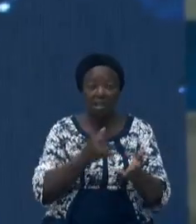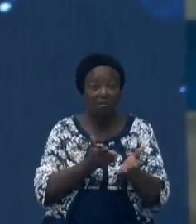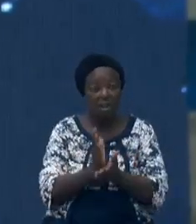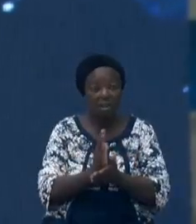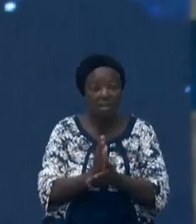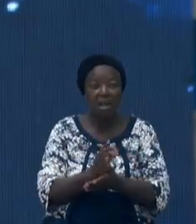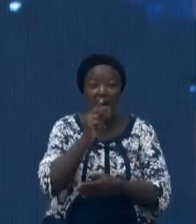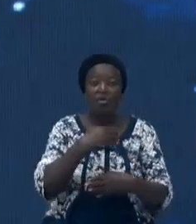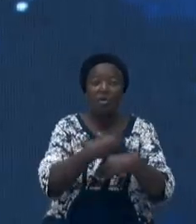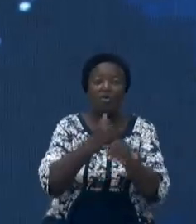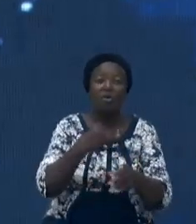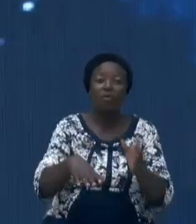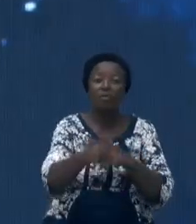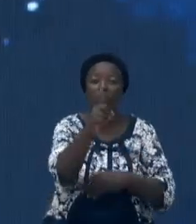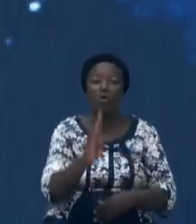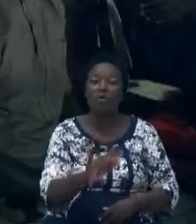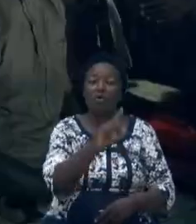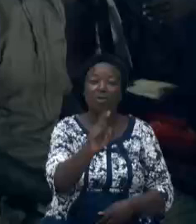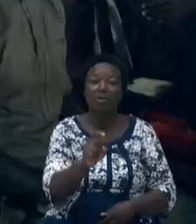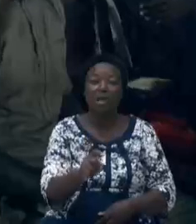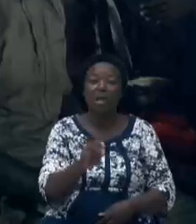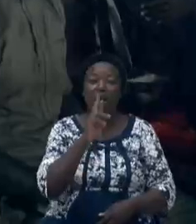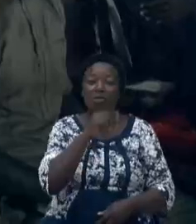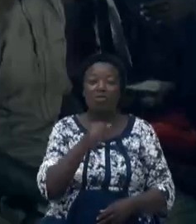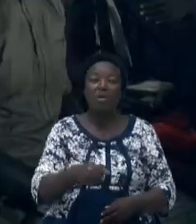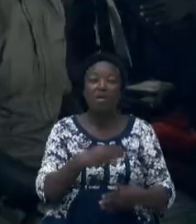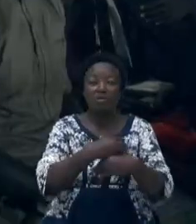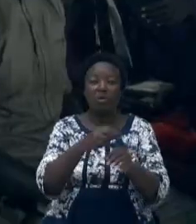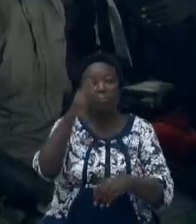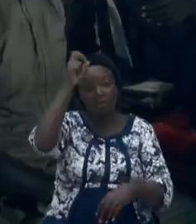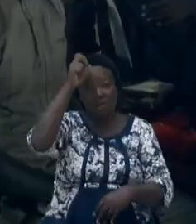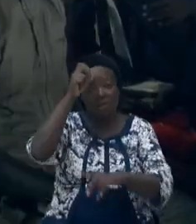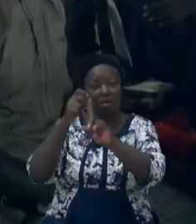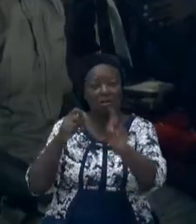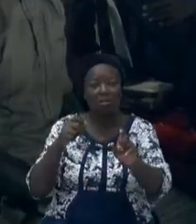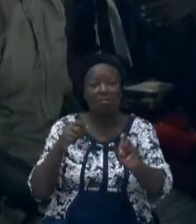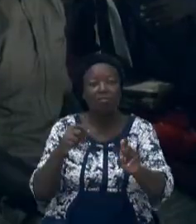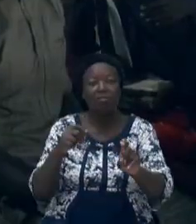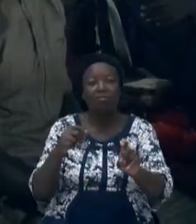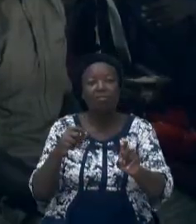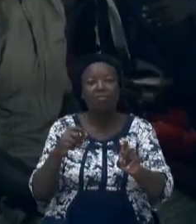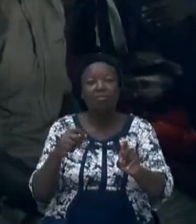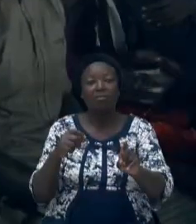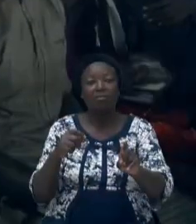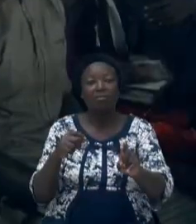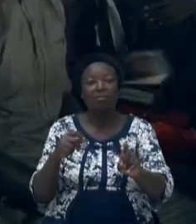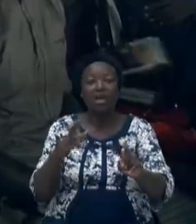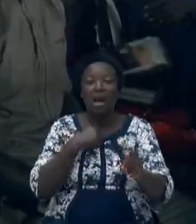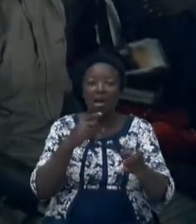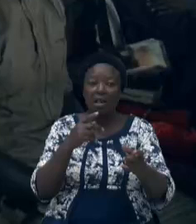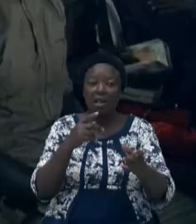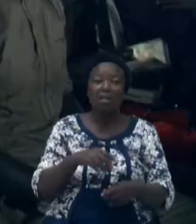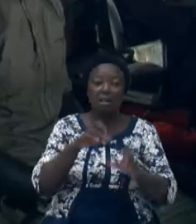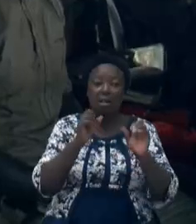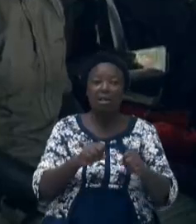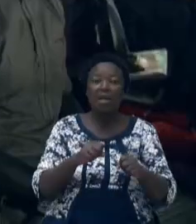dieu est-ce que j'ai bien dit ça à côté une créature de dieu est ce que tu aimes créatures